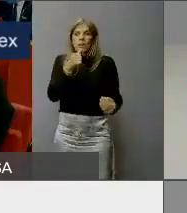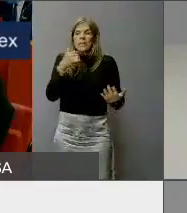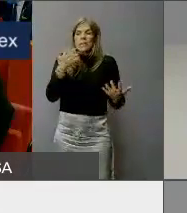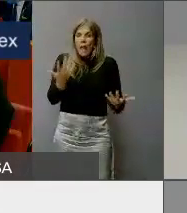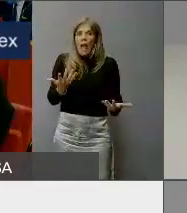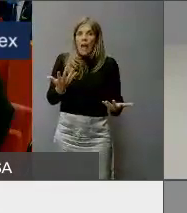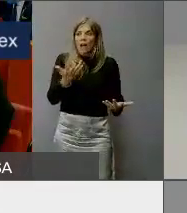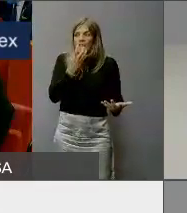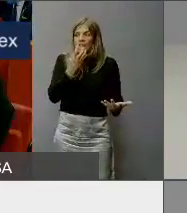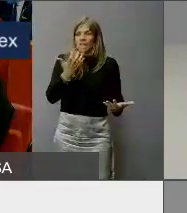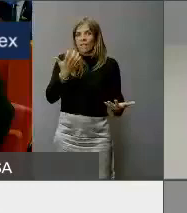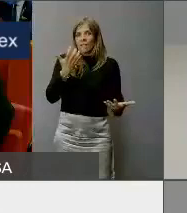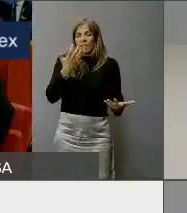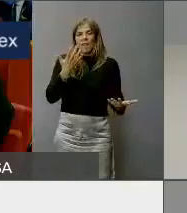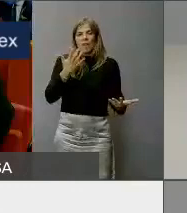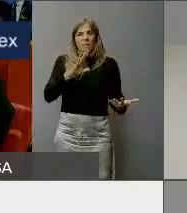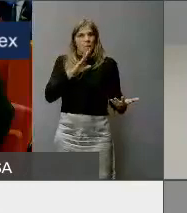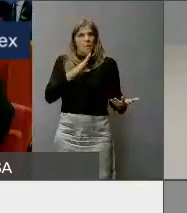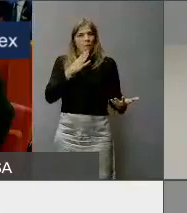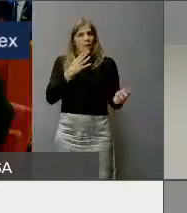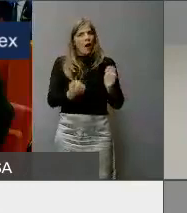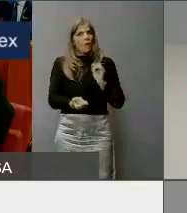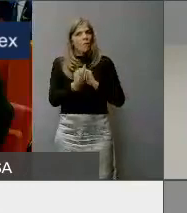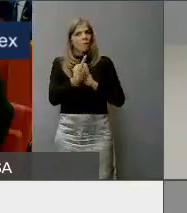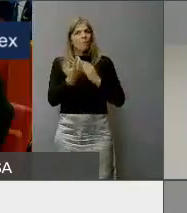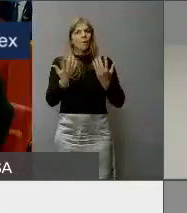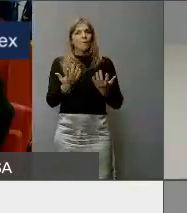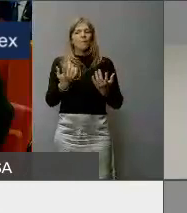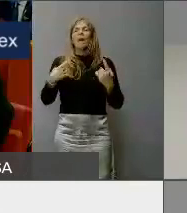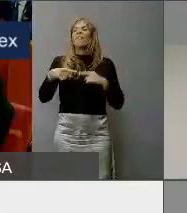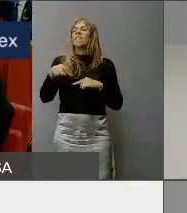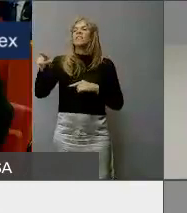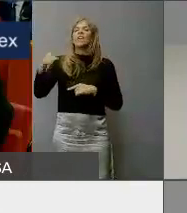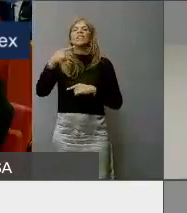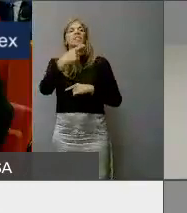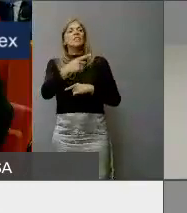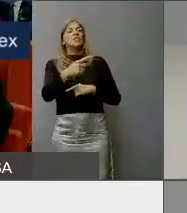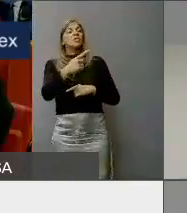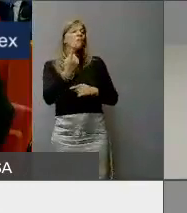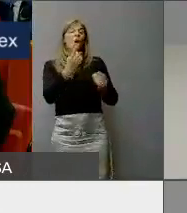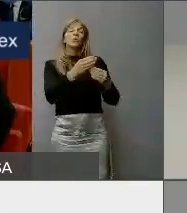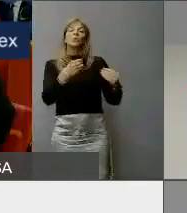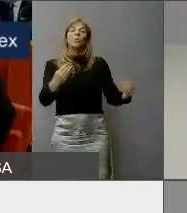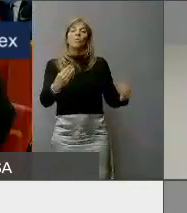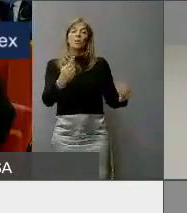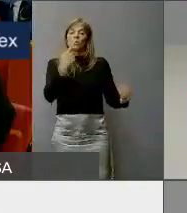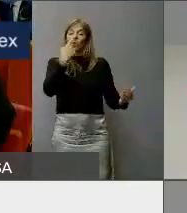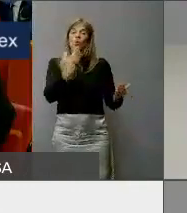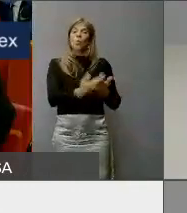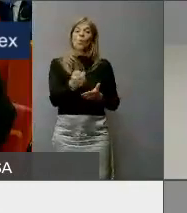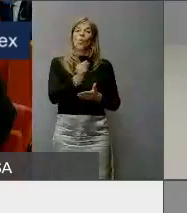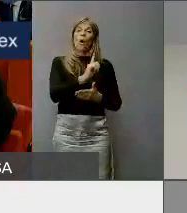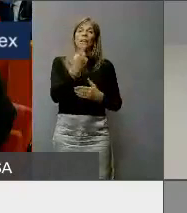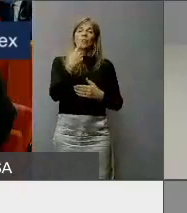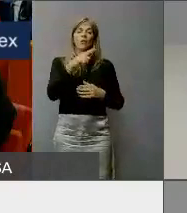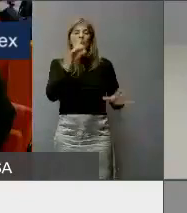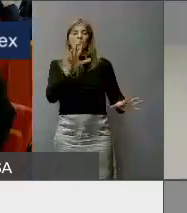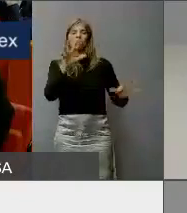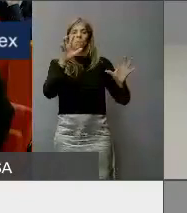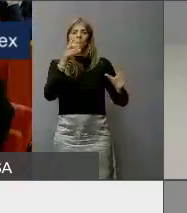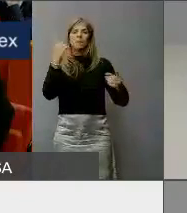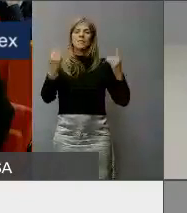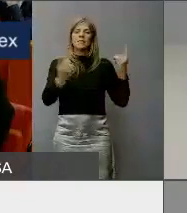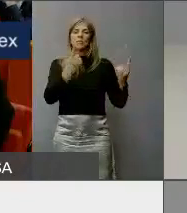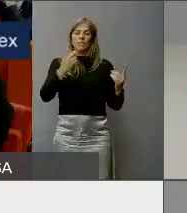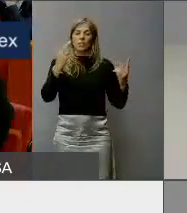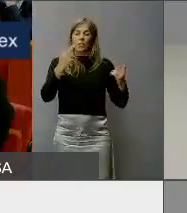dire che questo documento non dà la fotografia dei bisogni sociali della popolazione ed è basato sulla semplice